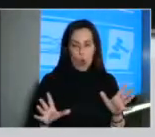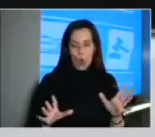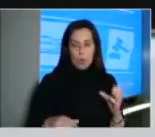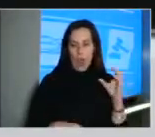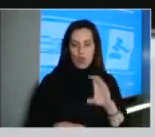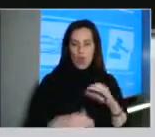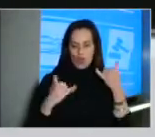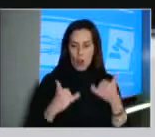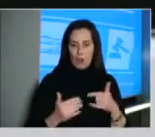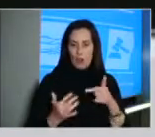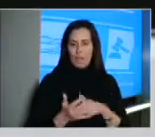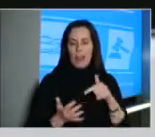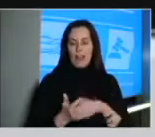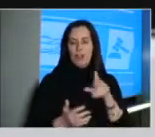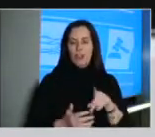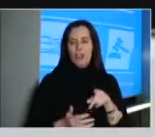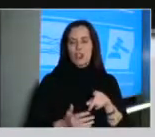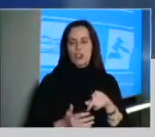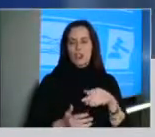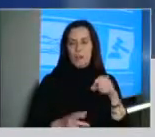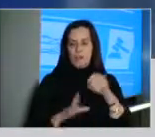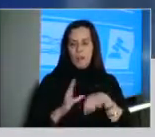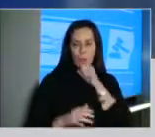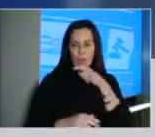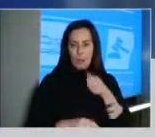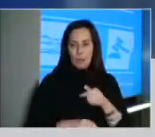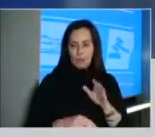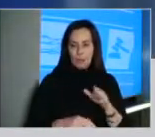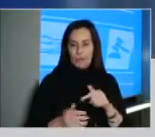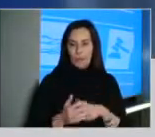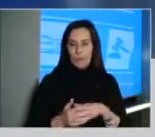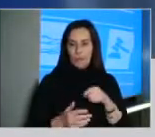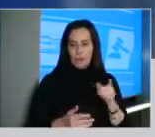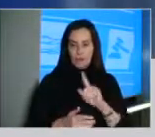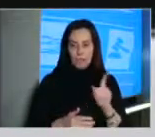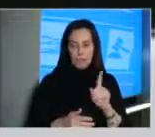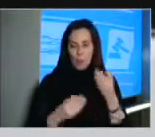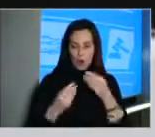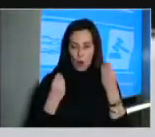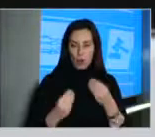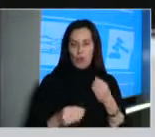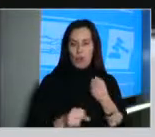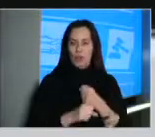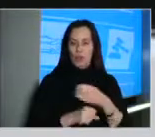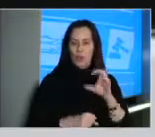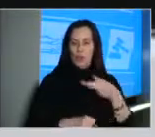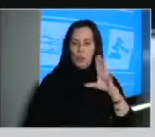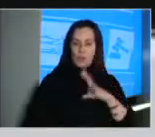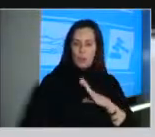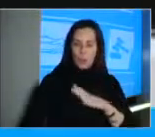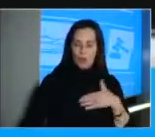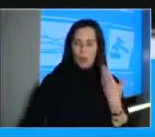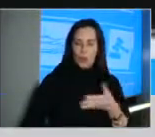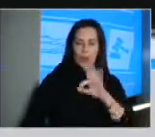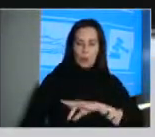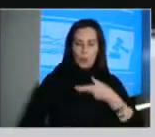השקעות של היום, ולכן יש נטייה בקרנות הפנסיה במידה מסוימת, והיא לא נטייה טובה, ללכת להשקעות יותר מסוכנות שנותנות